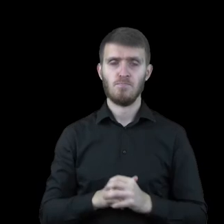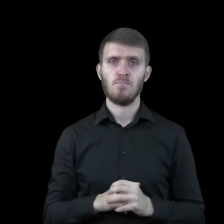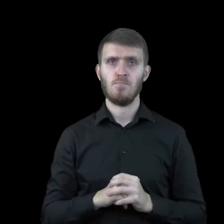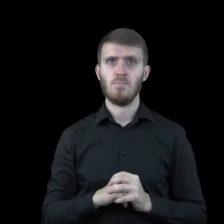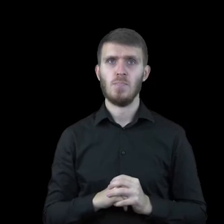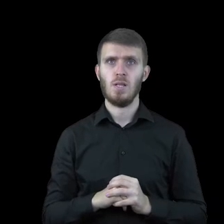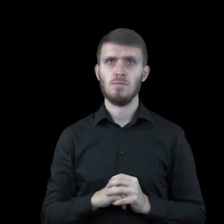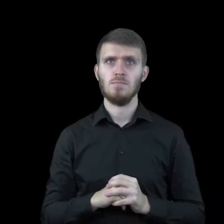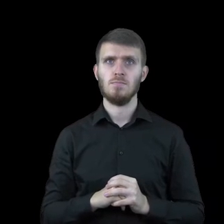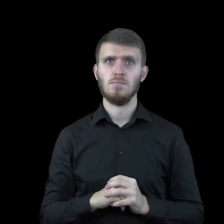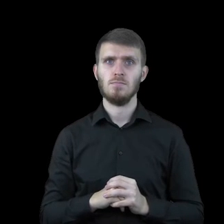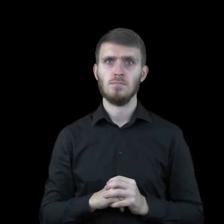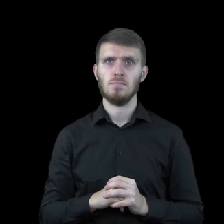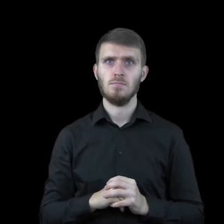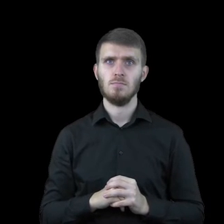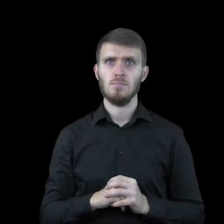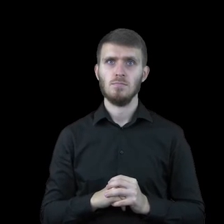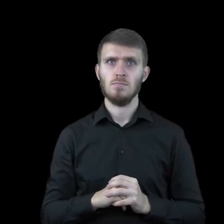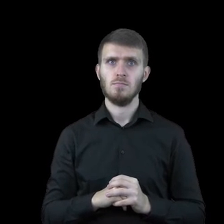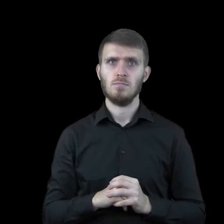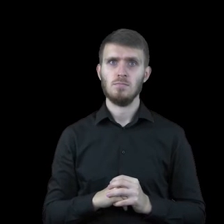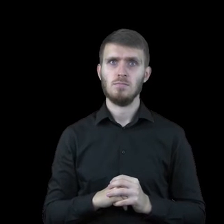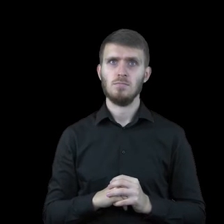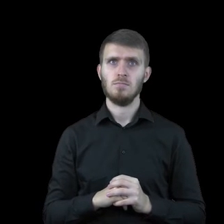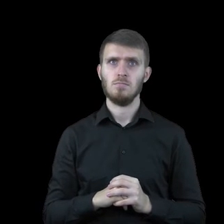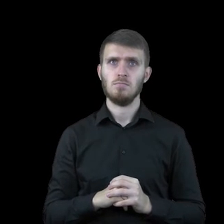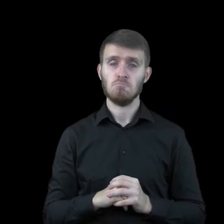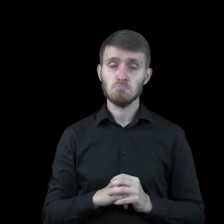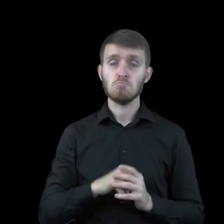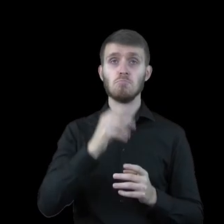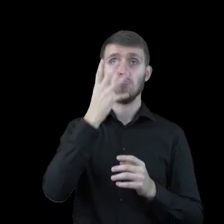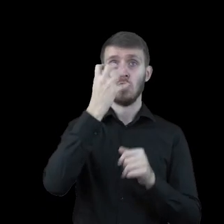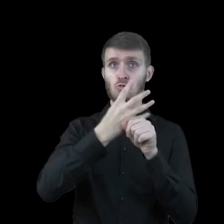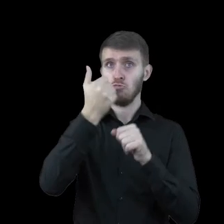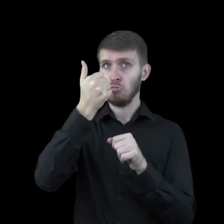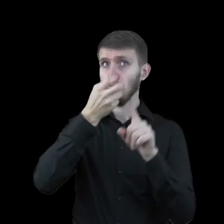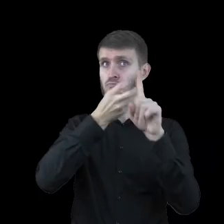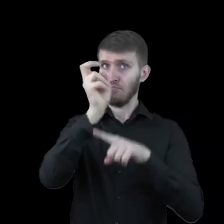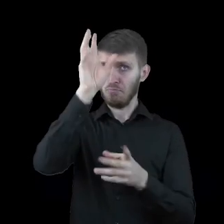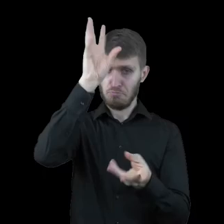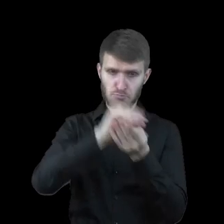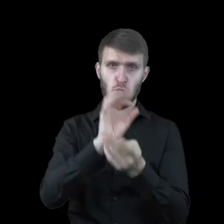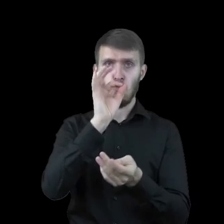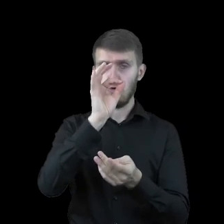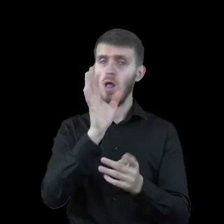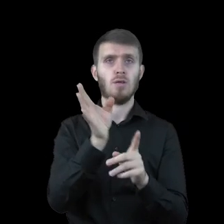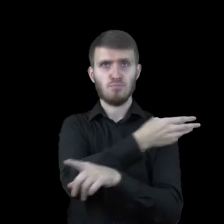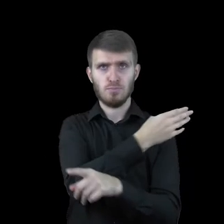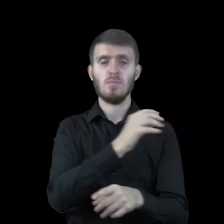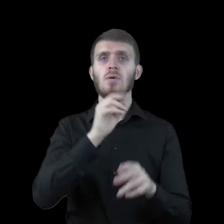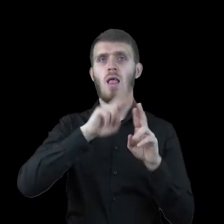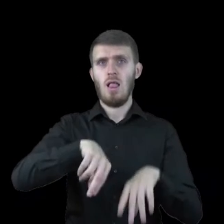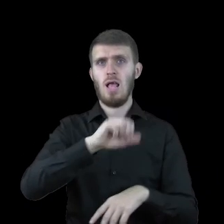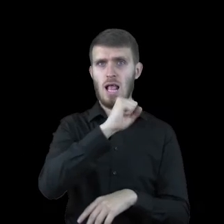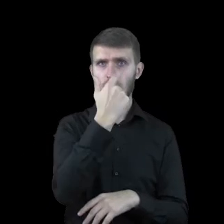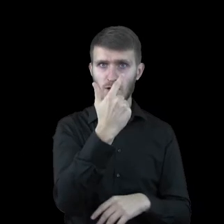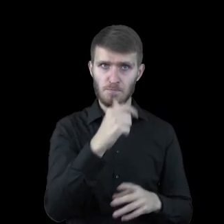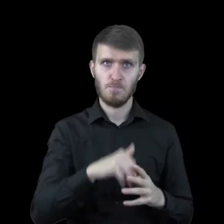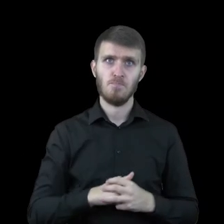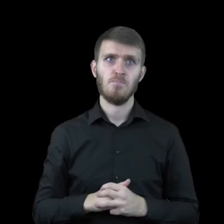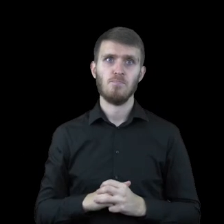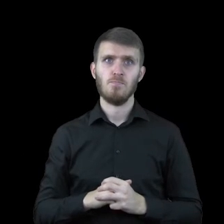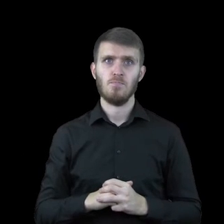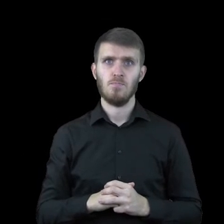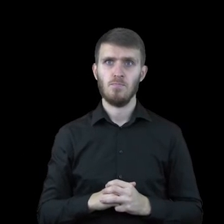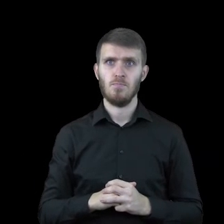sposób, abyśmy mogli dokonać odejmowanie tutaj pisemne. O. Tutaj jest lewa strona i zostanie nam tylko A